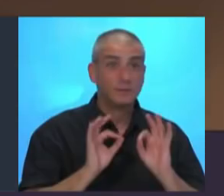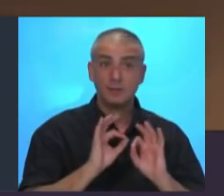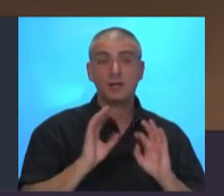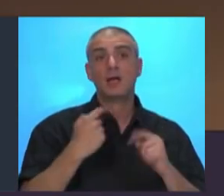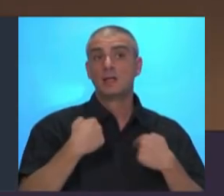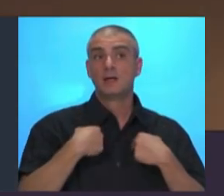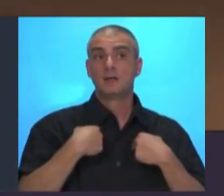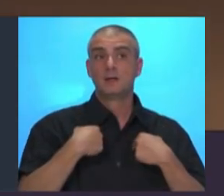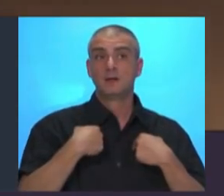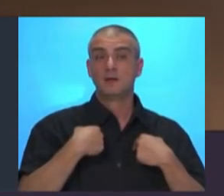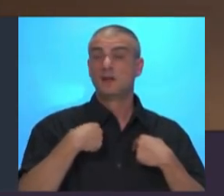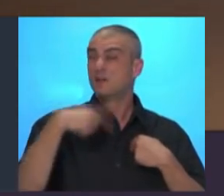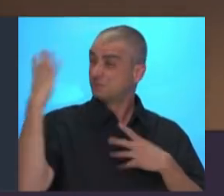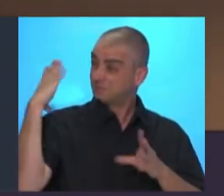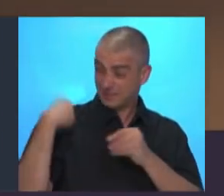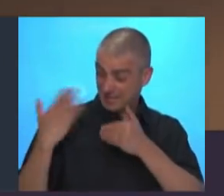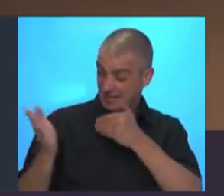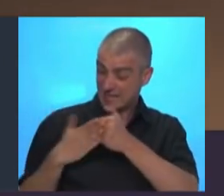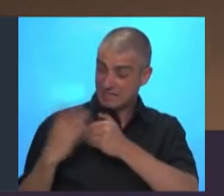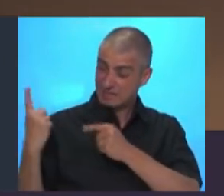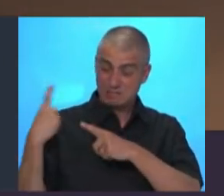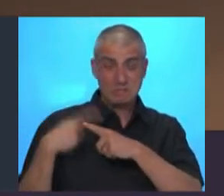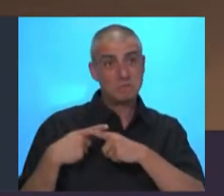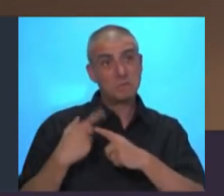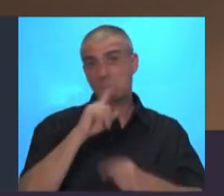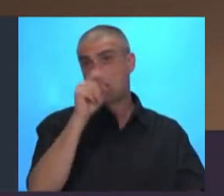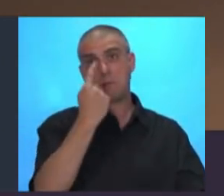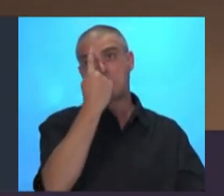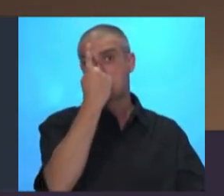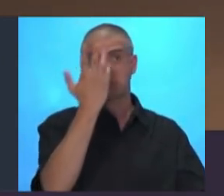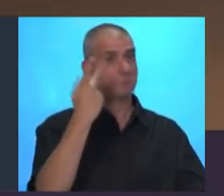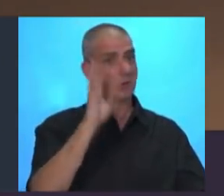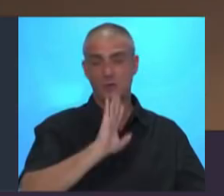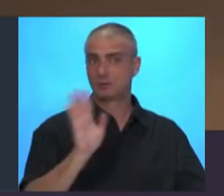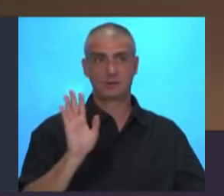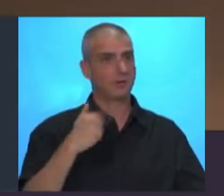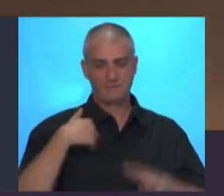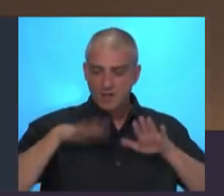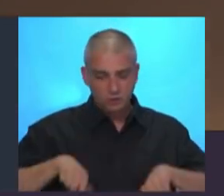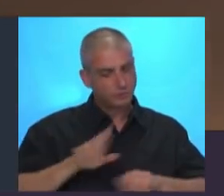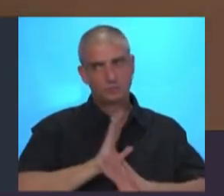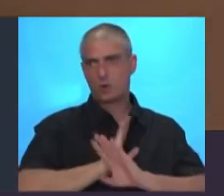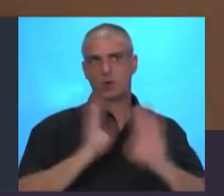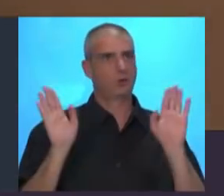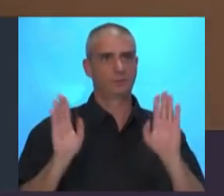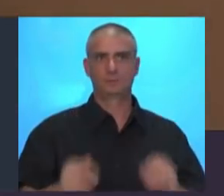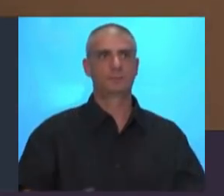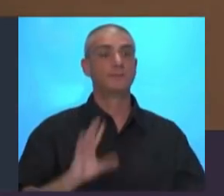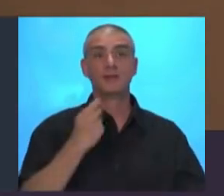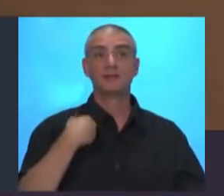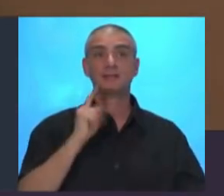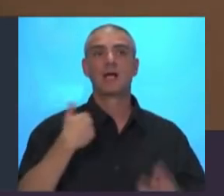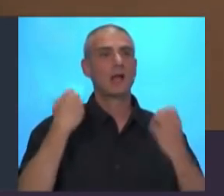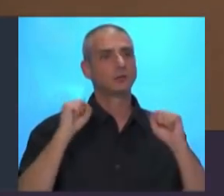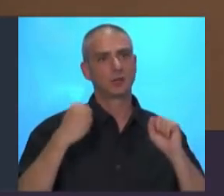אני מיום שהתחתנתי אולי פעם, לא יותר, אבל לא יושבת פה. אם אני חייבת